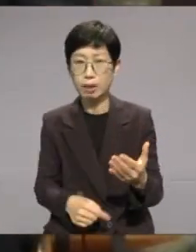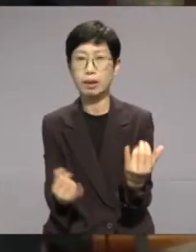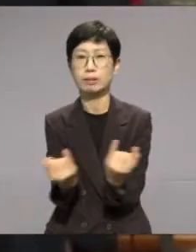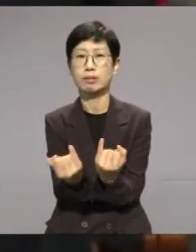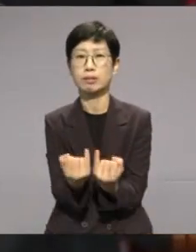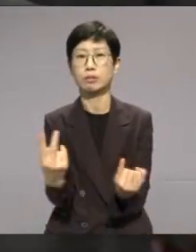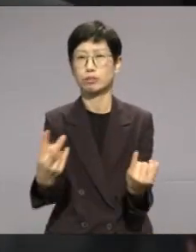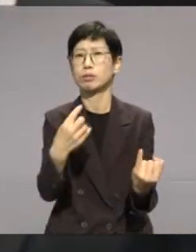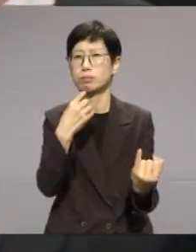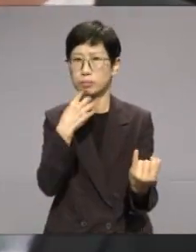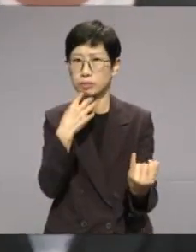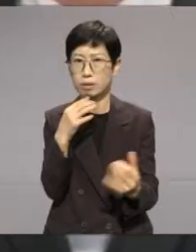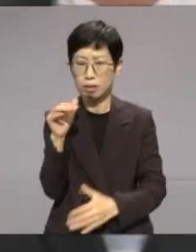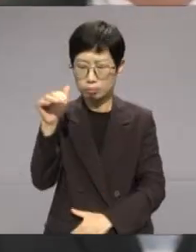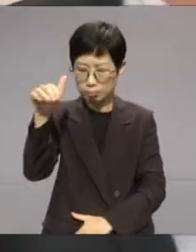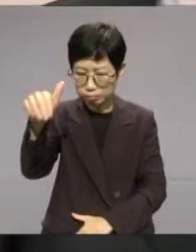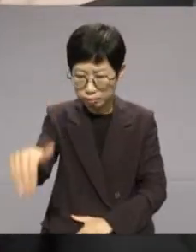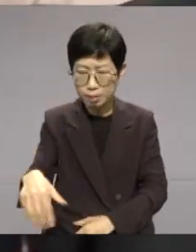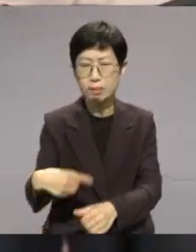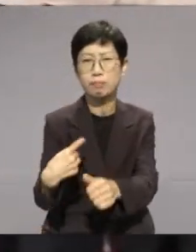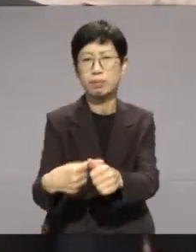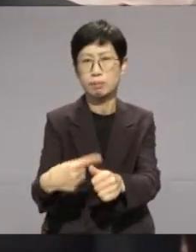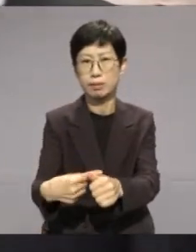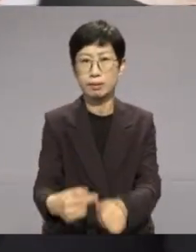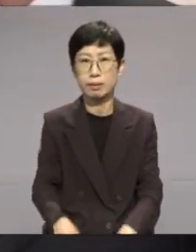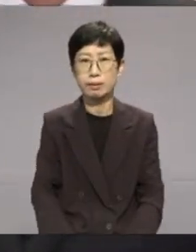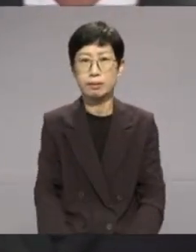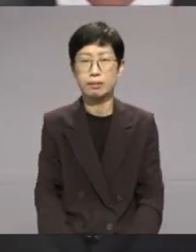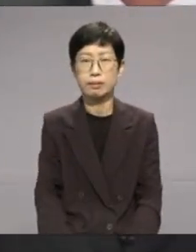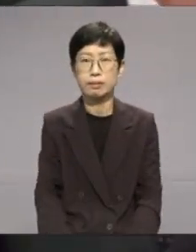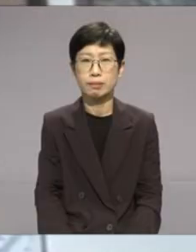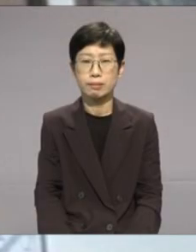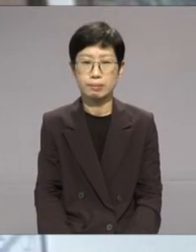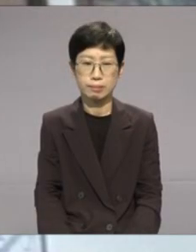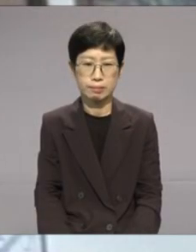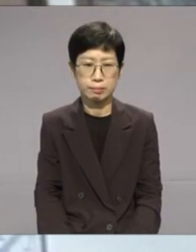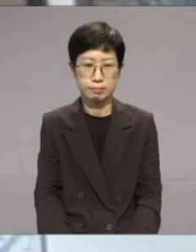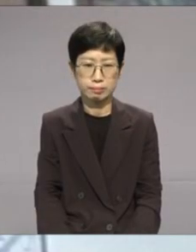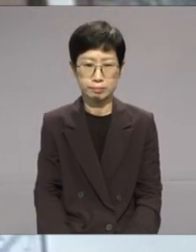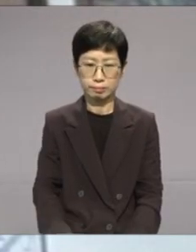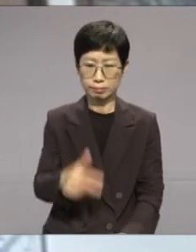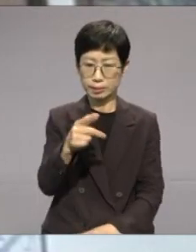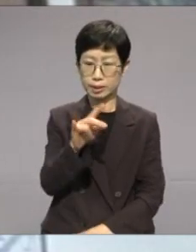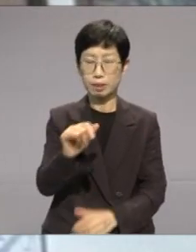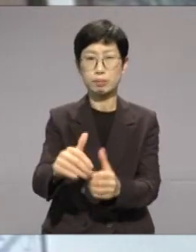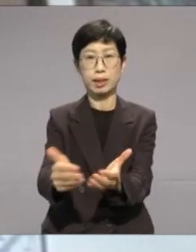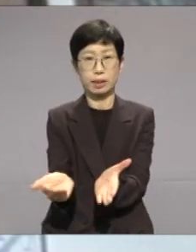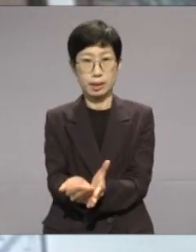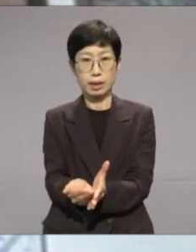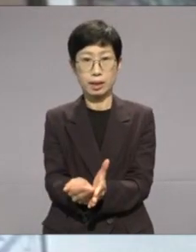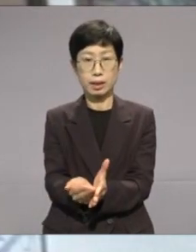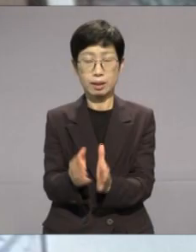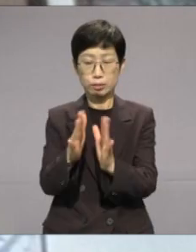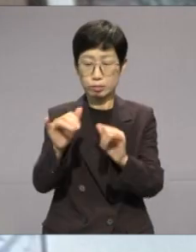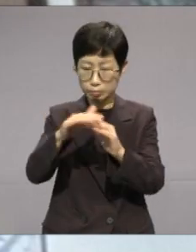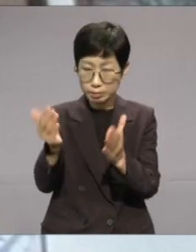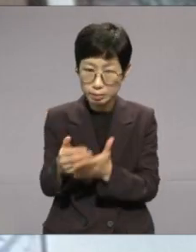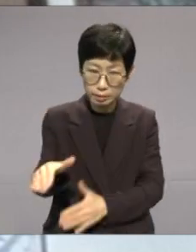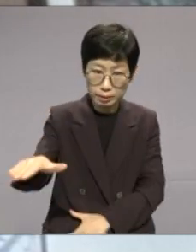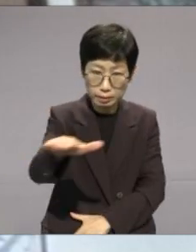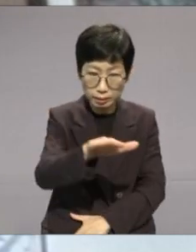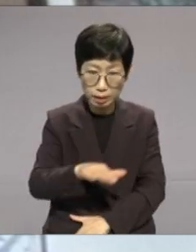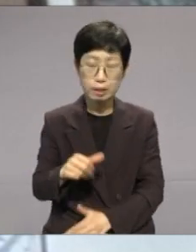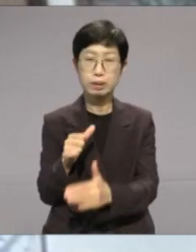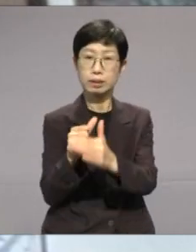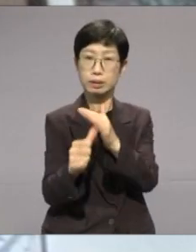포함되지 않아 후퇴하고 있다는 비판을 받았습니다. Does represent a certain sector of the